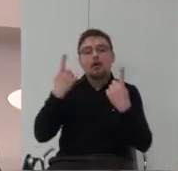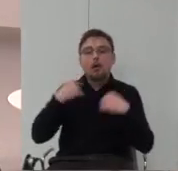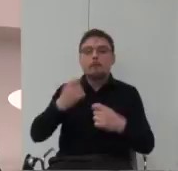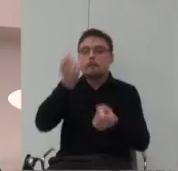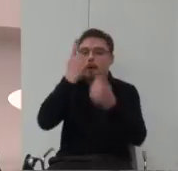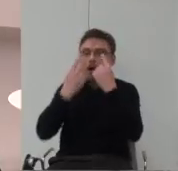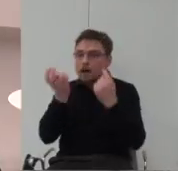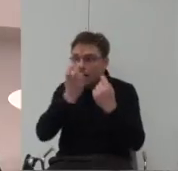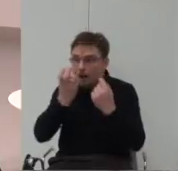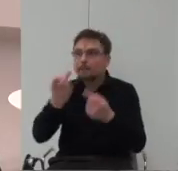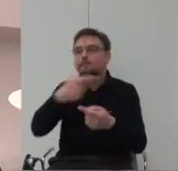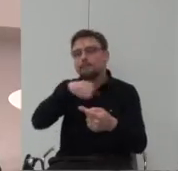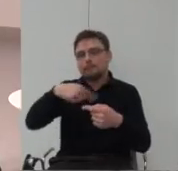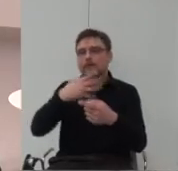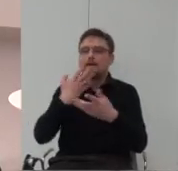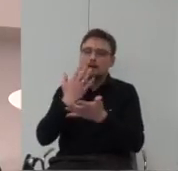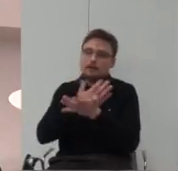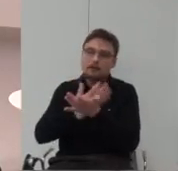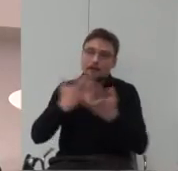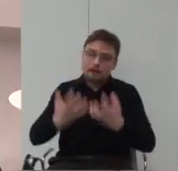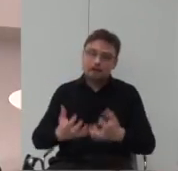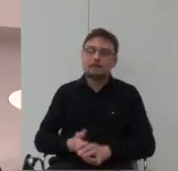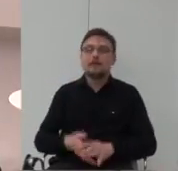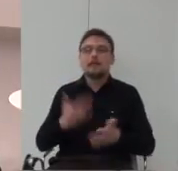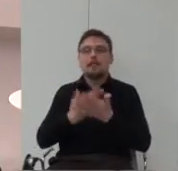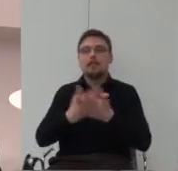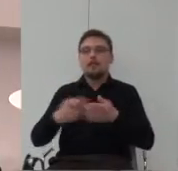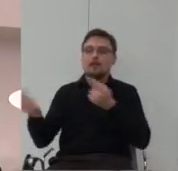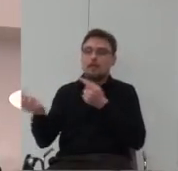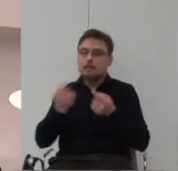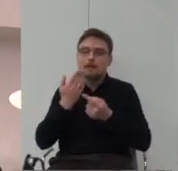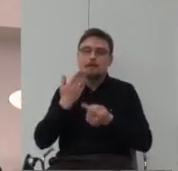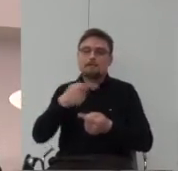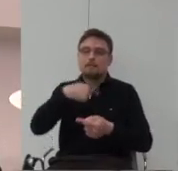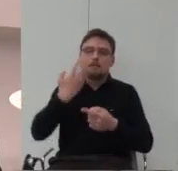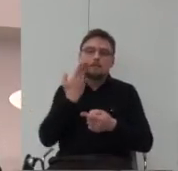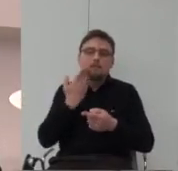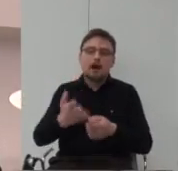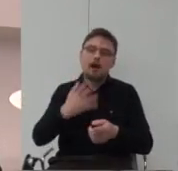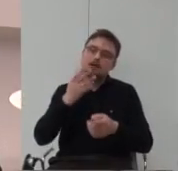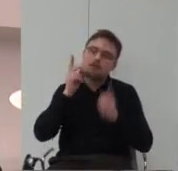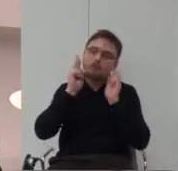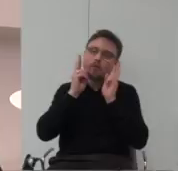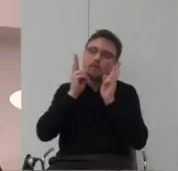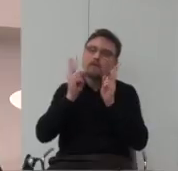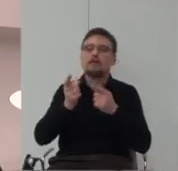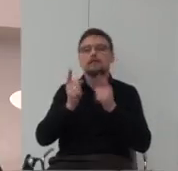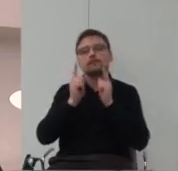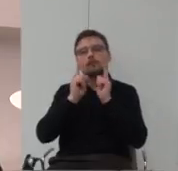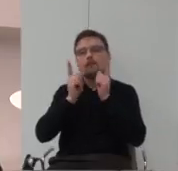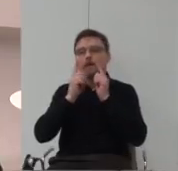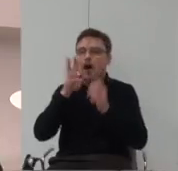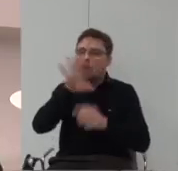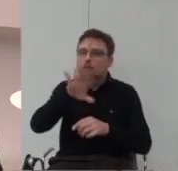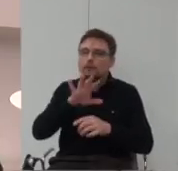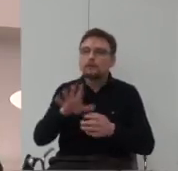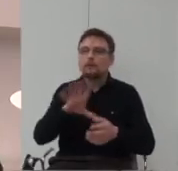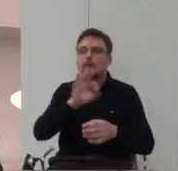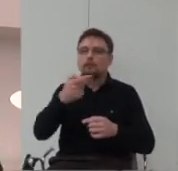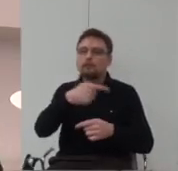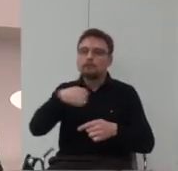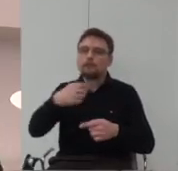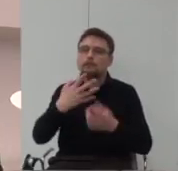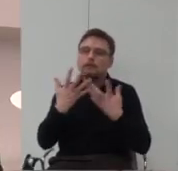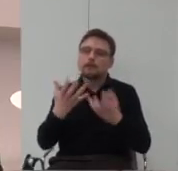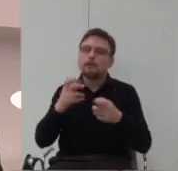my sami żeśmy w naszym zespole gdzieś tam w toku myślenia wpadli. Stąd ta dzisiejsza konferencja, w ogóle cały ten cykl debat jest przez nas cały czas